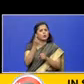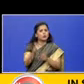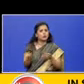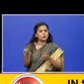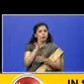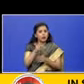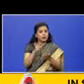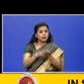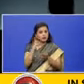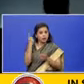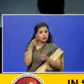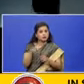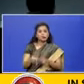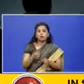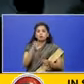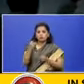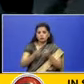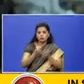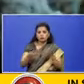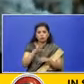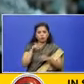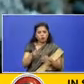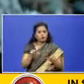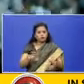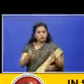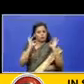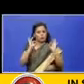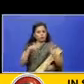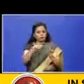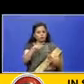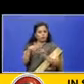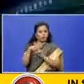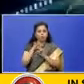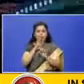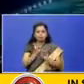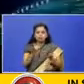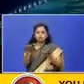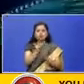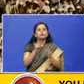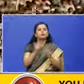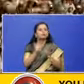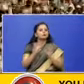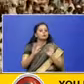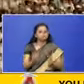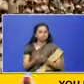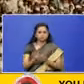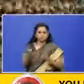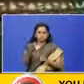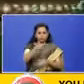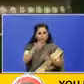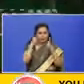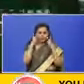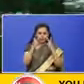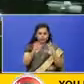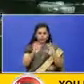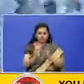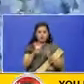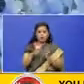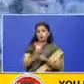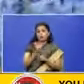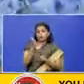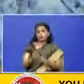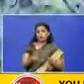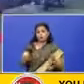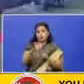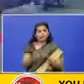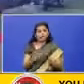हुए राष्ट्रीय खेलों के सफल आयोजन में अपना योगदान दिया। आपने देखा है कि गुजरात में